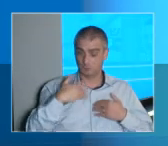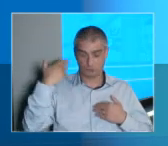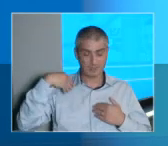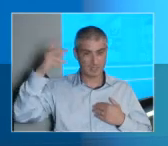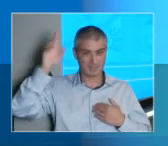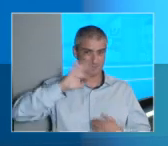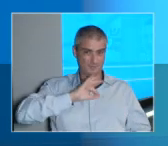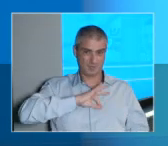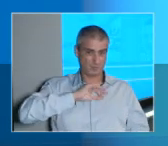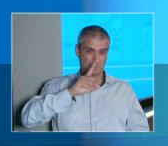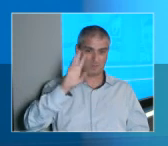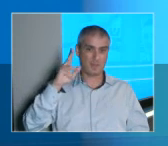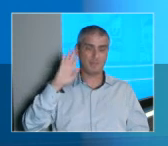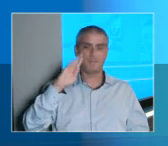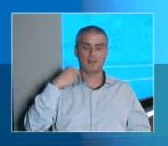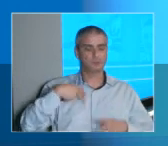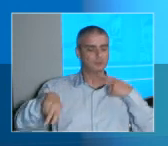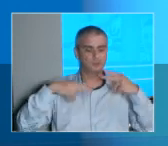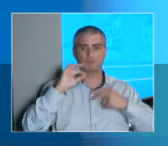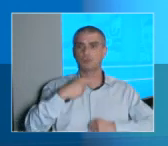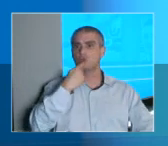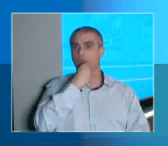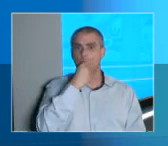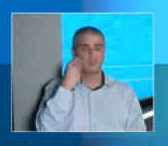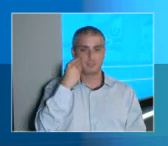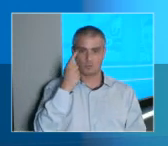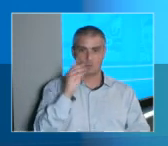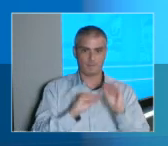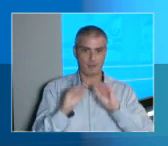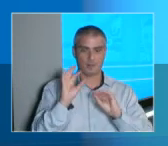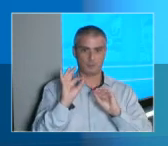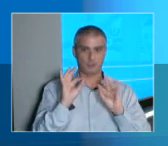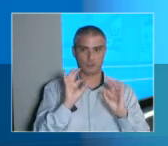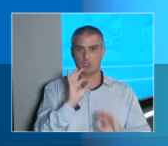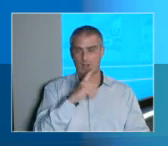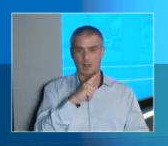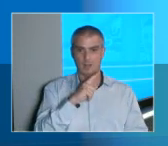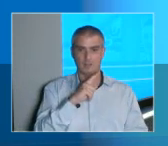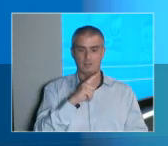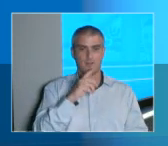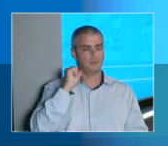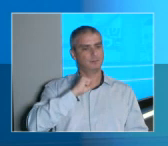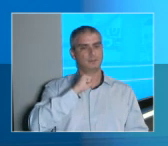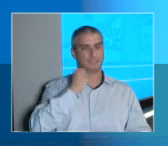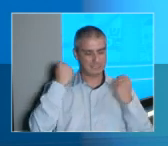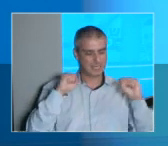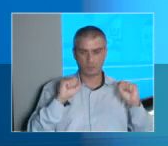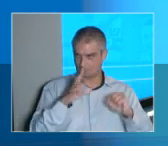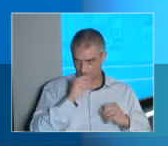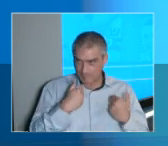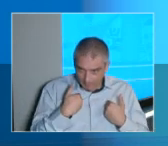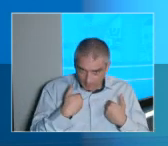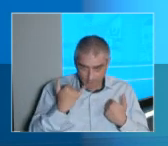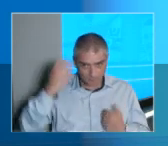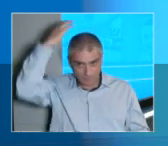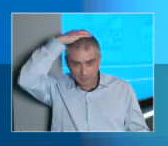כשהייתי בביאליסטוק, עוד השתתפתי בסעודות של יום כיפור בקלאב, זאת אומרת של הבון, של האידיאליסטים החילונים, אז מה אתם מדברים איתי